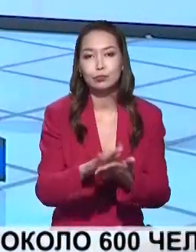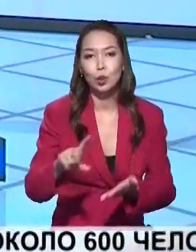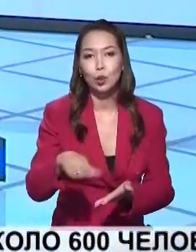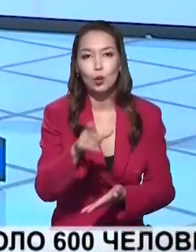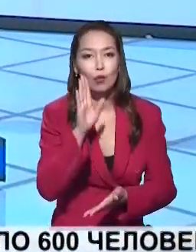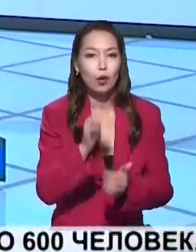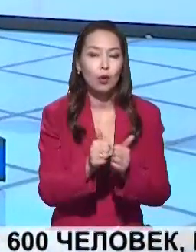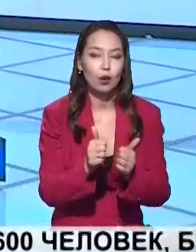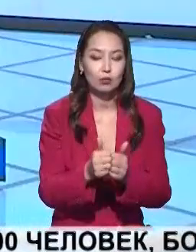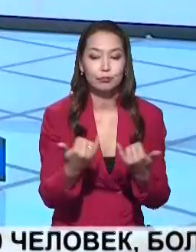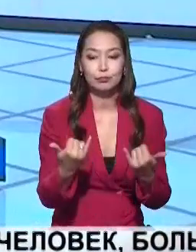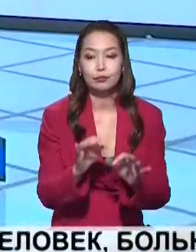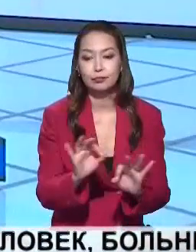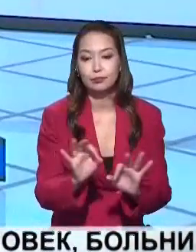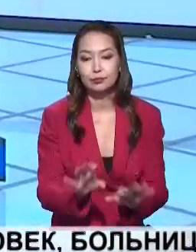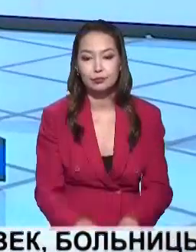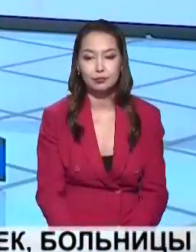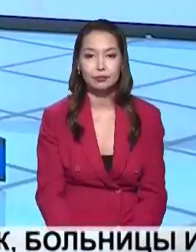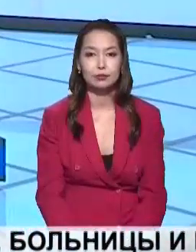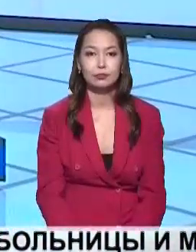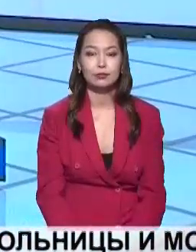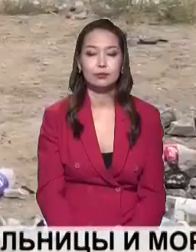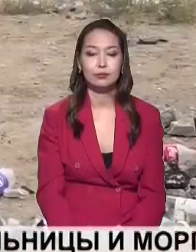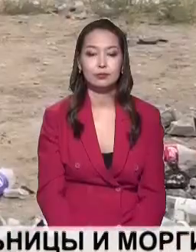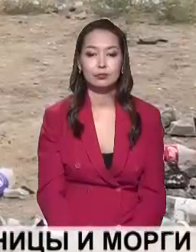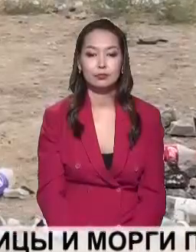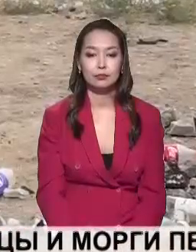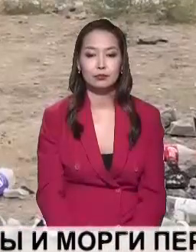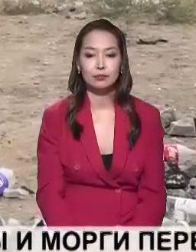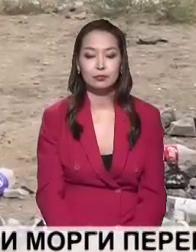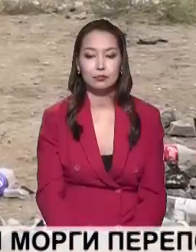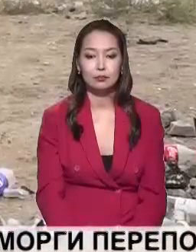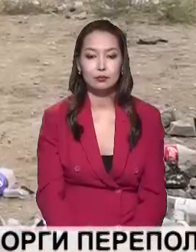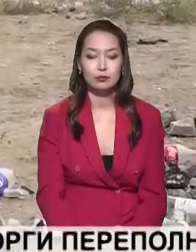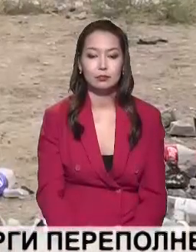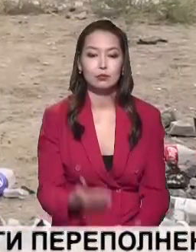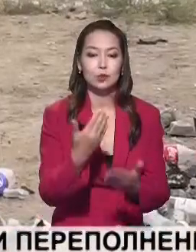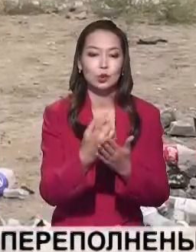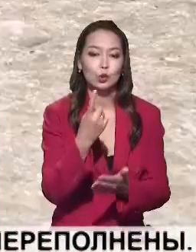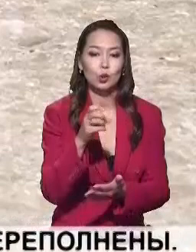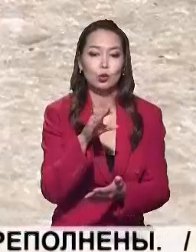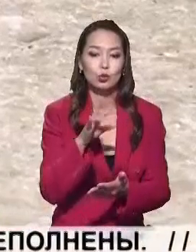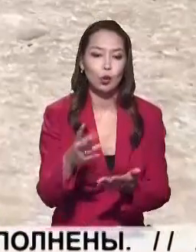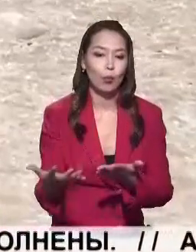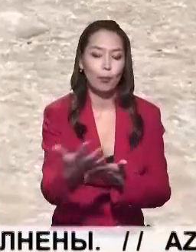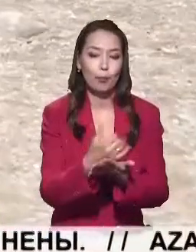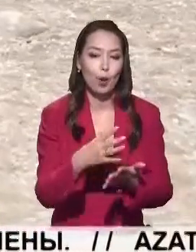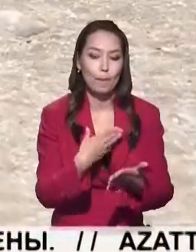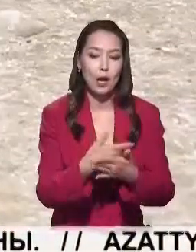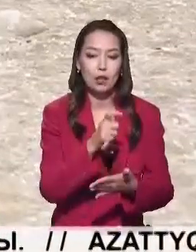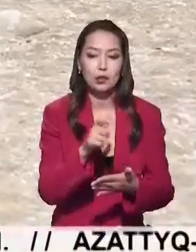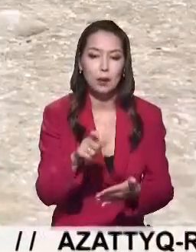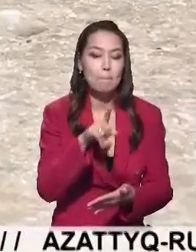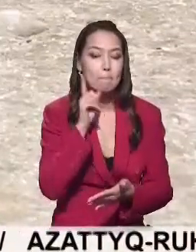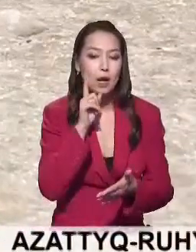страны. Мои коллеги присоединились к активистам. Почти 100 тонн мусора удалось собрать активистам, членам